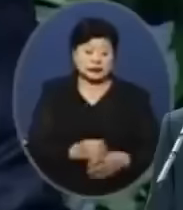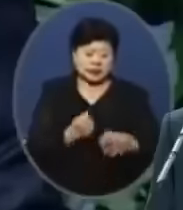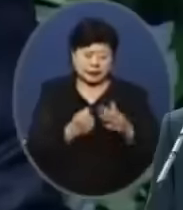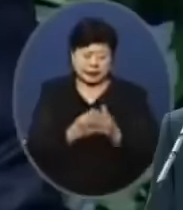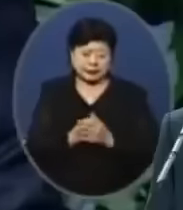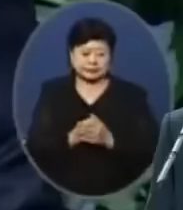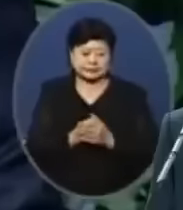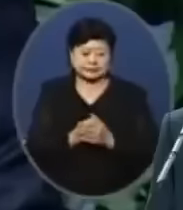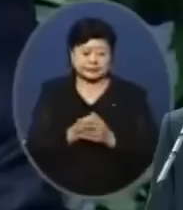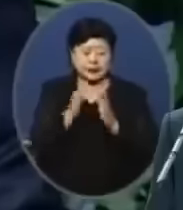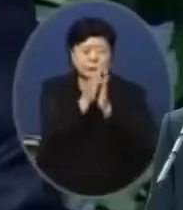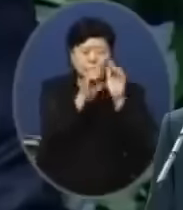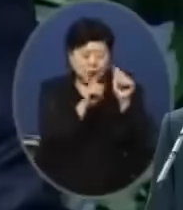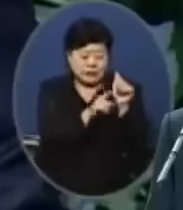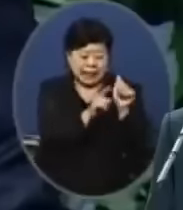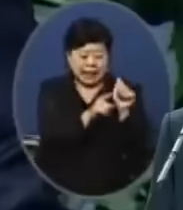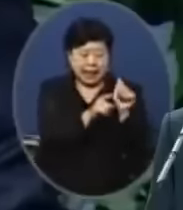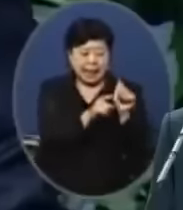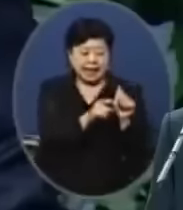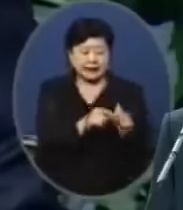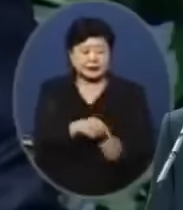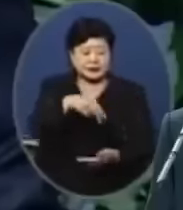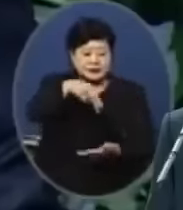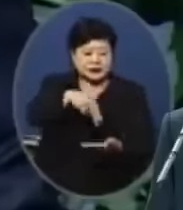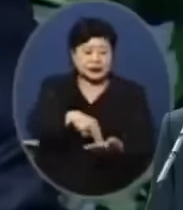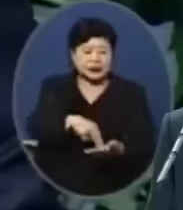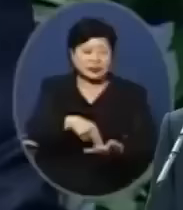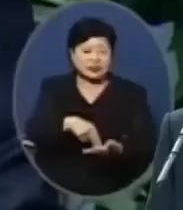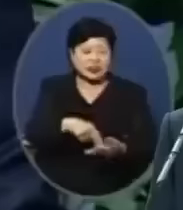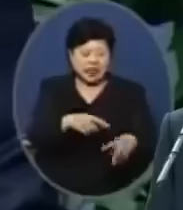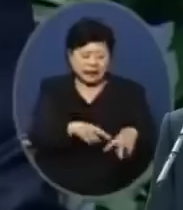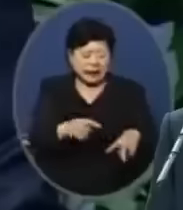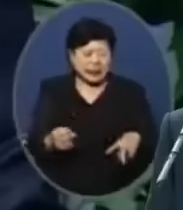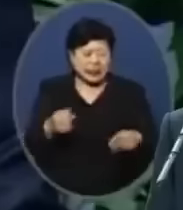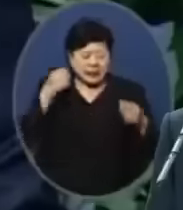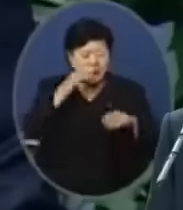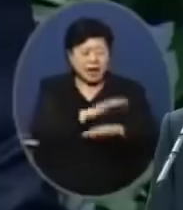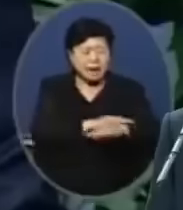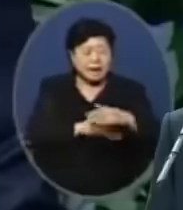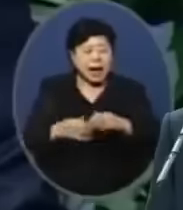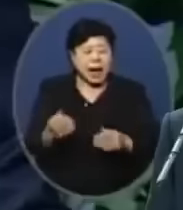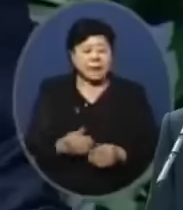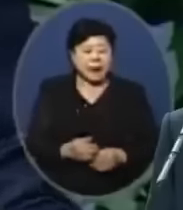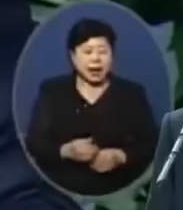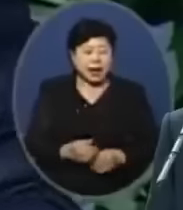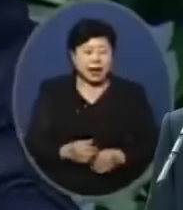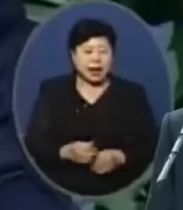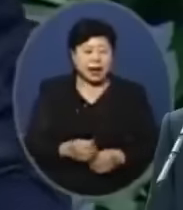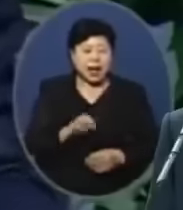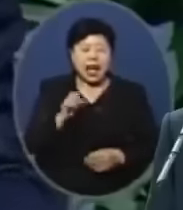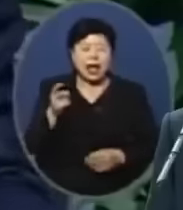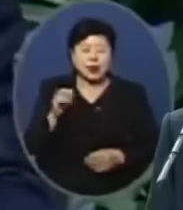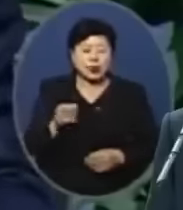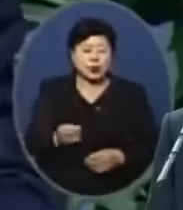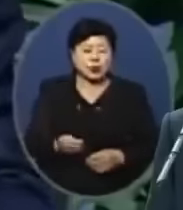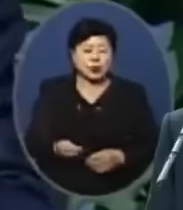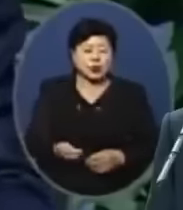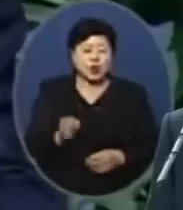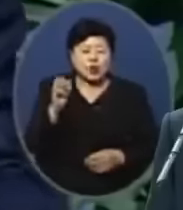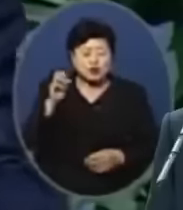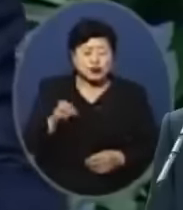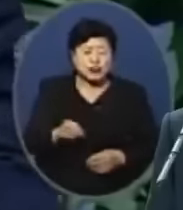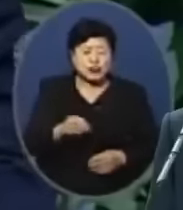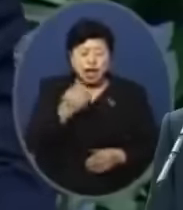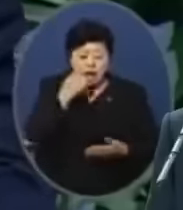그래서 모세가 서 계신데 다리가 아프고 팔이 아프니까 아론과 훌이 돌을 하나 갖다 앉아